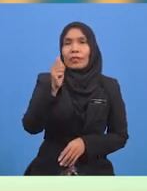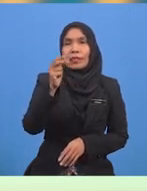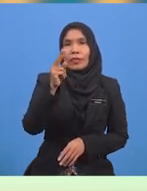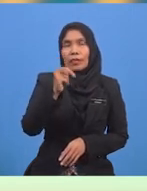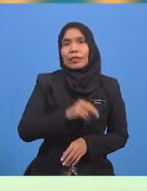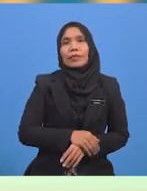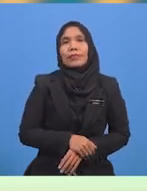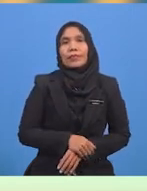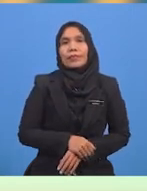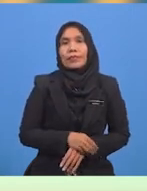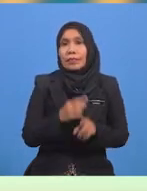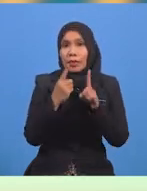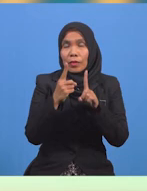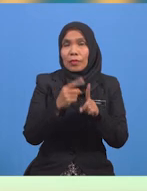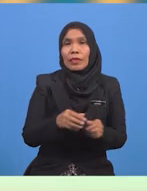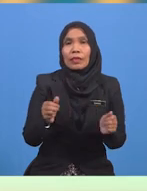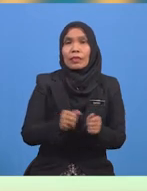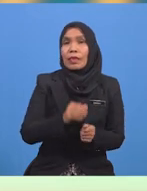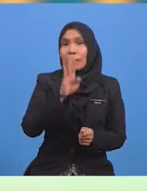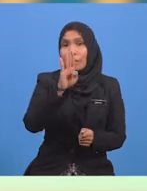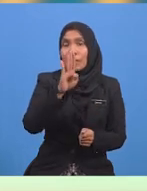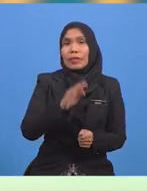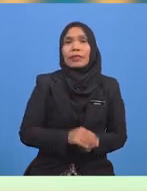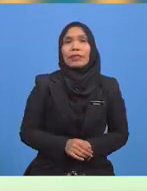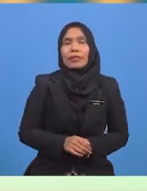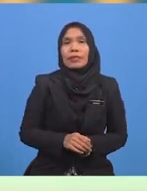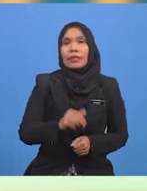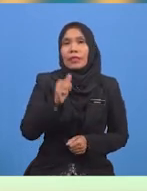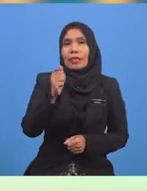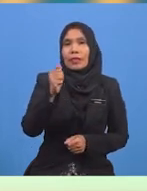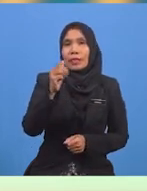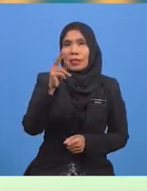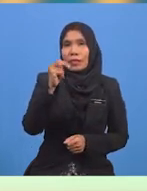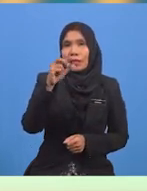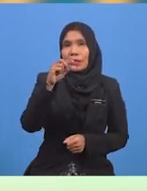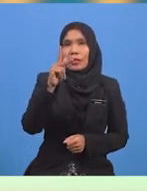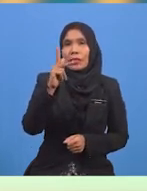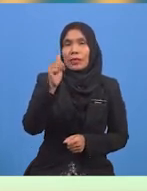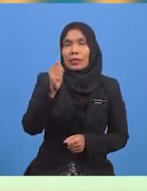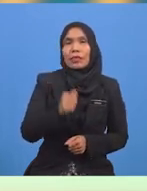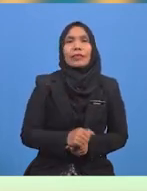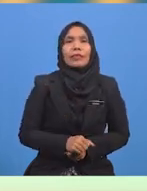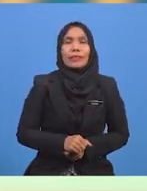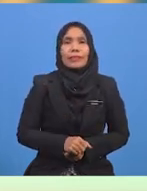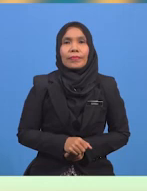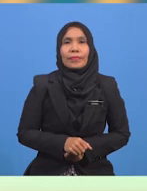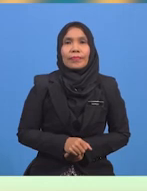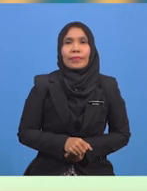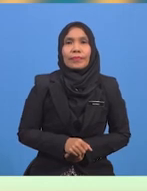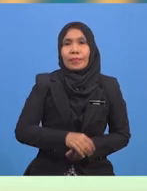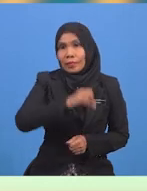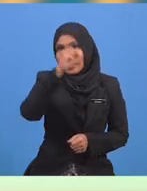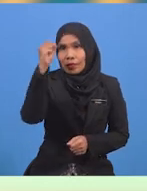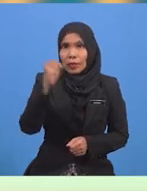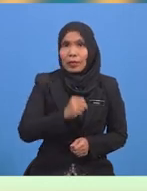bererti. Baiklah murid-murid, mari kita lihat soalan yang kedua